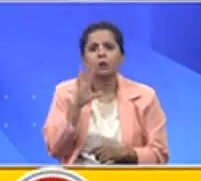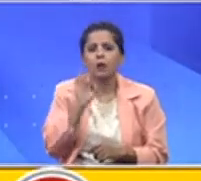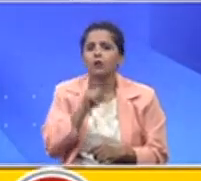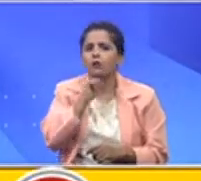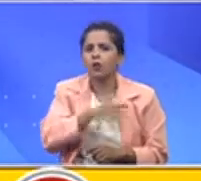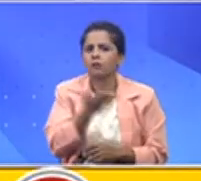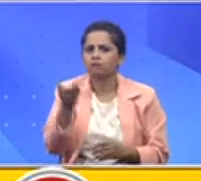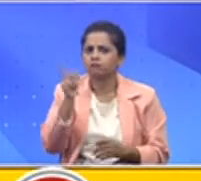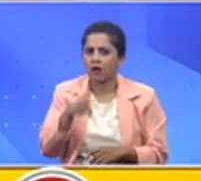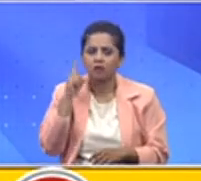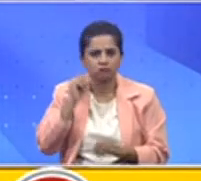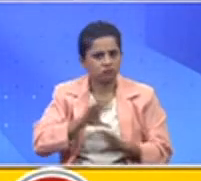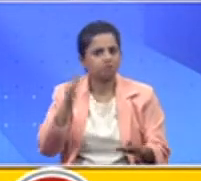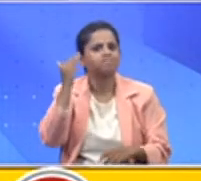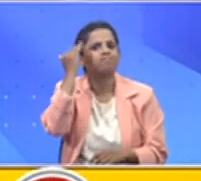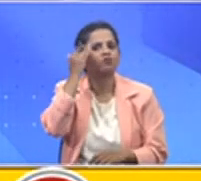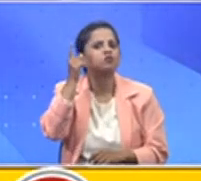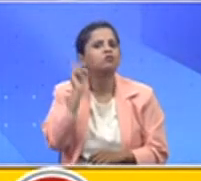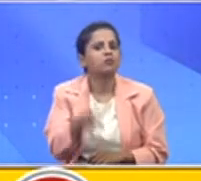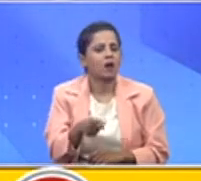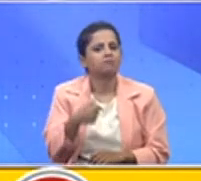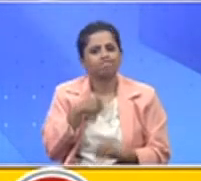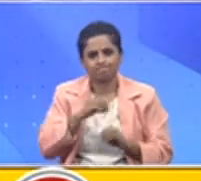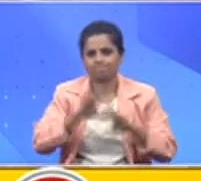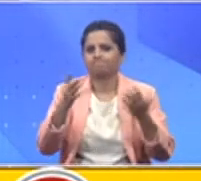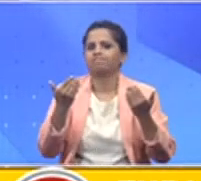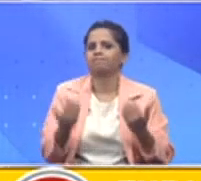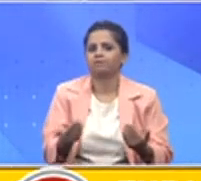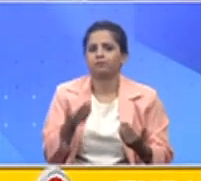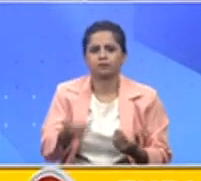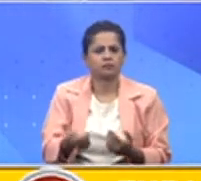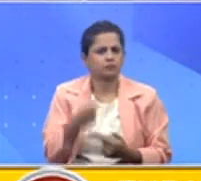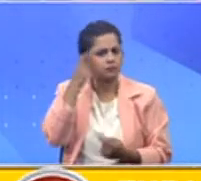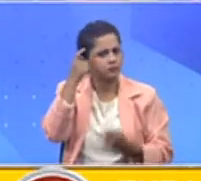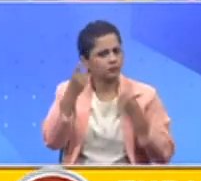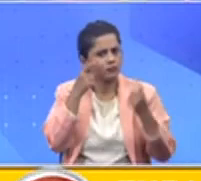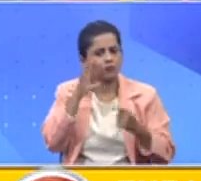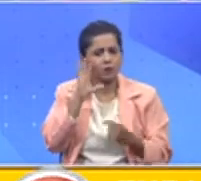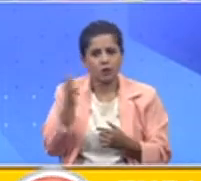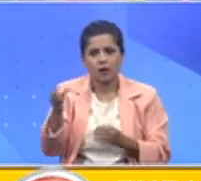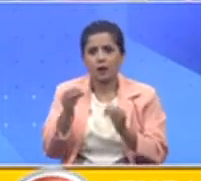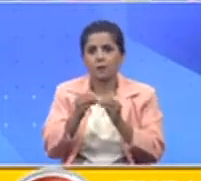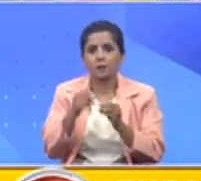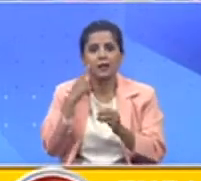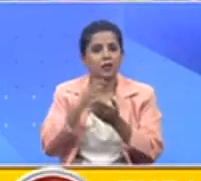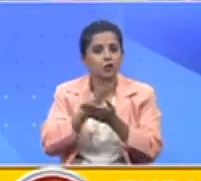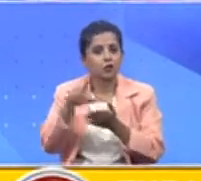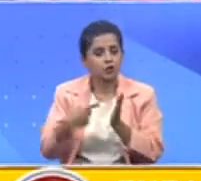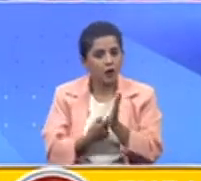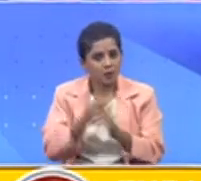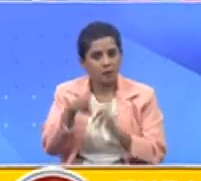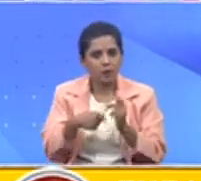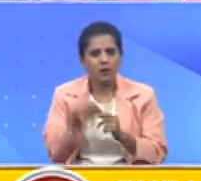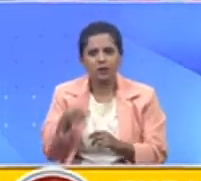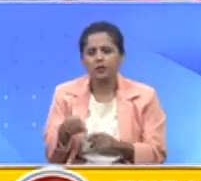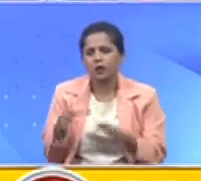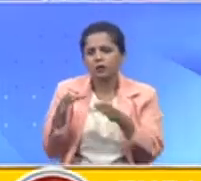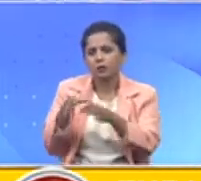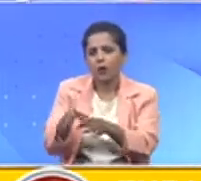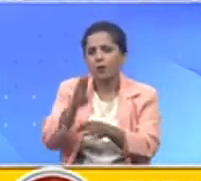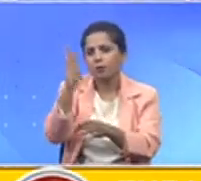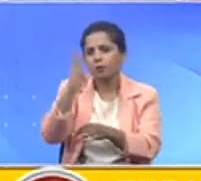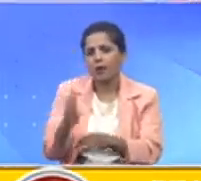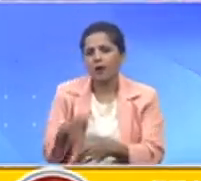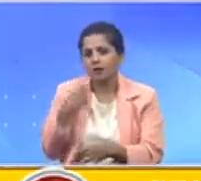साथियों को जुरूर जानना चाहिए साथियों विचारपूर गाउं के मिनी ब्राजिल बनने की आत्रा